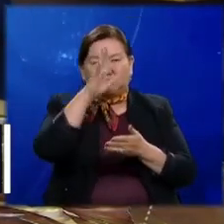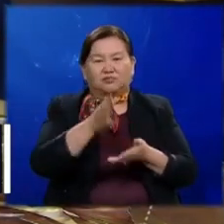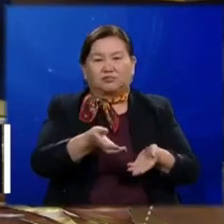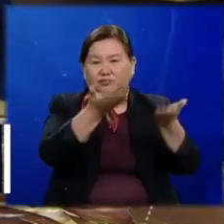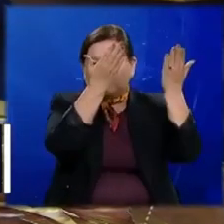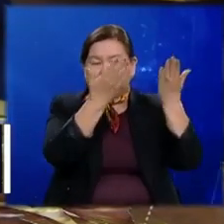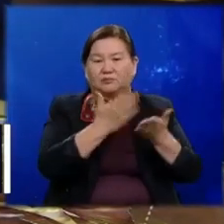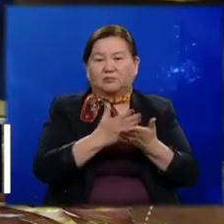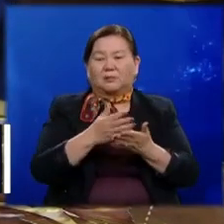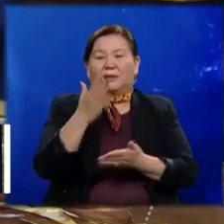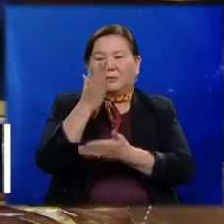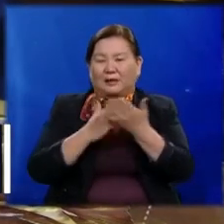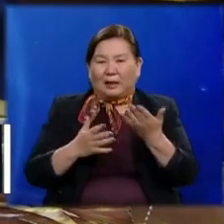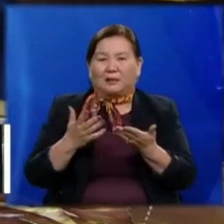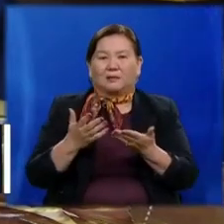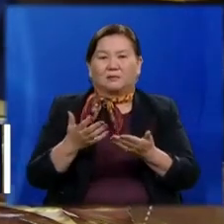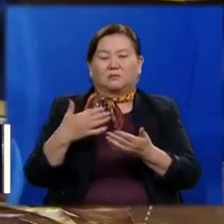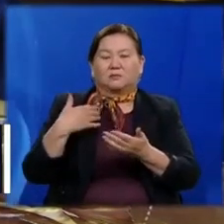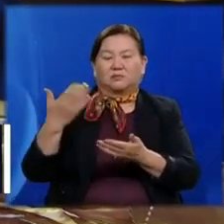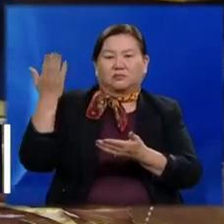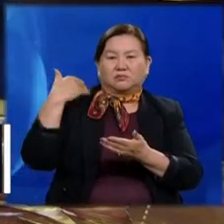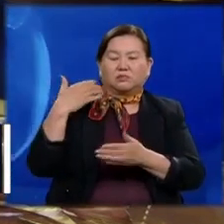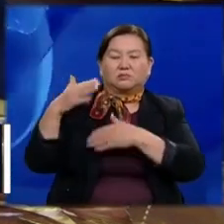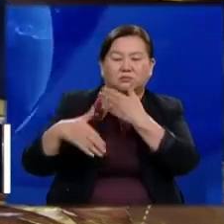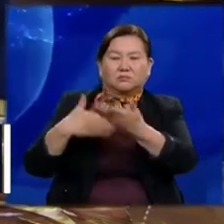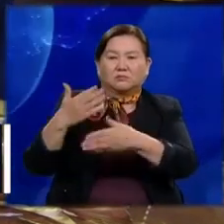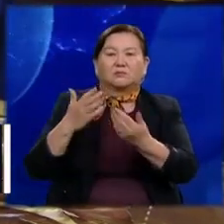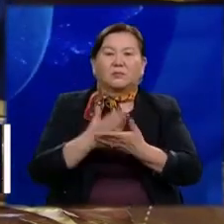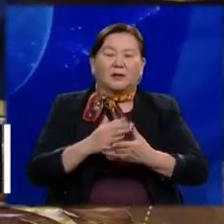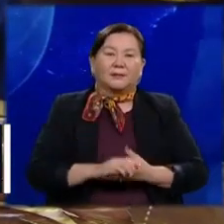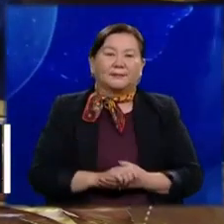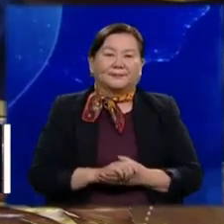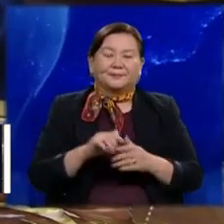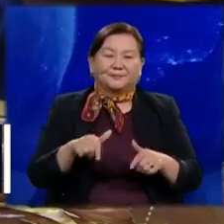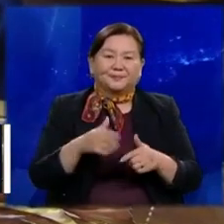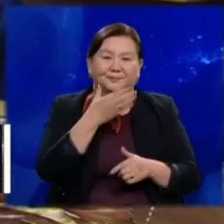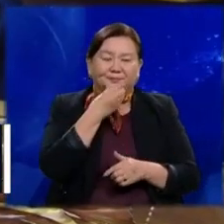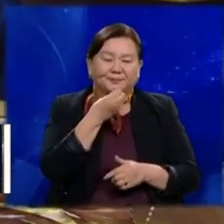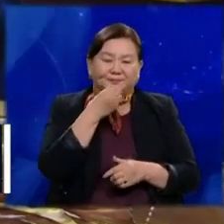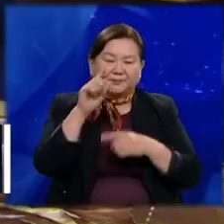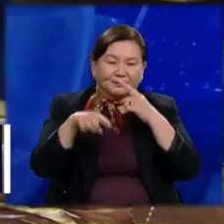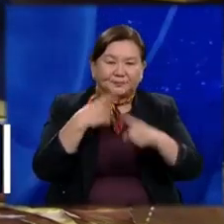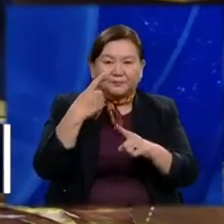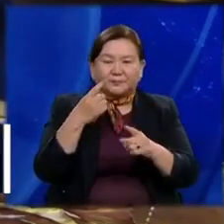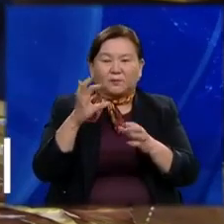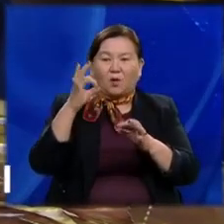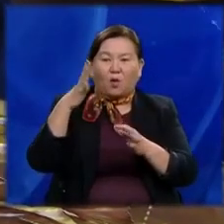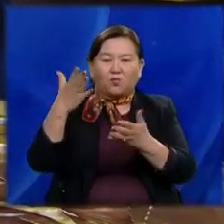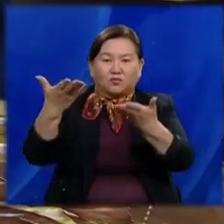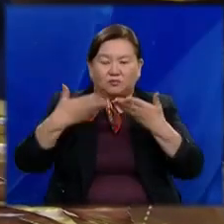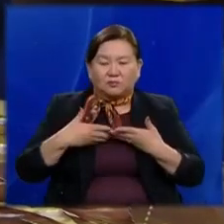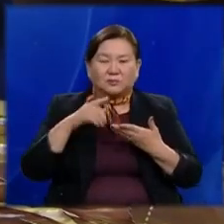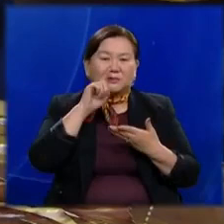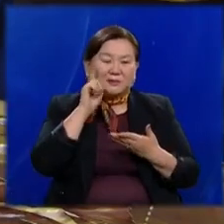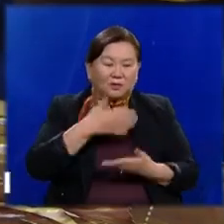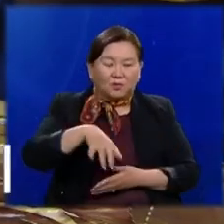очсон. Тал нь одоо өөрсдөх насны чамаар явж байгаа. Тэгэхээр энэ өндөр өвсөн өвлөн уламжлагч нараас залуу